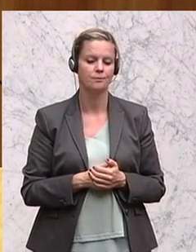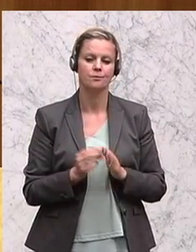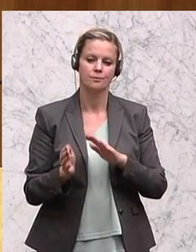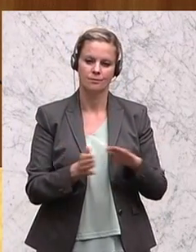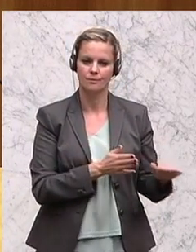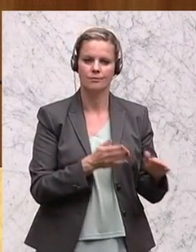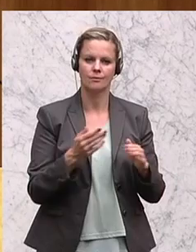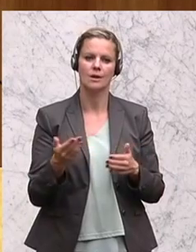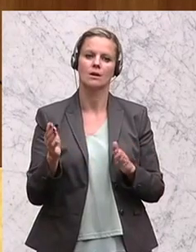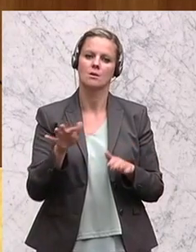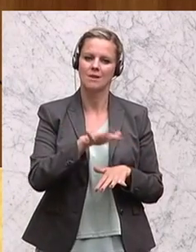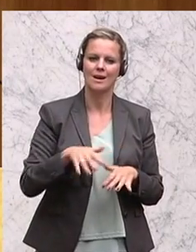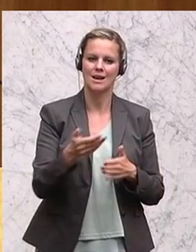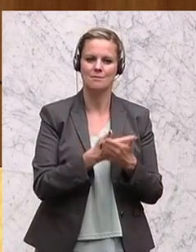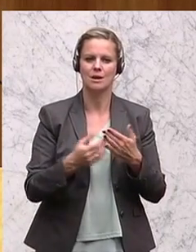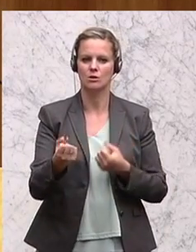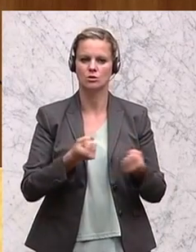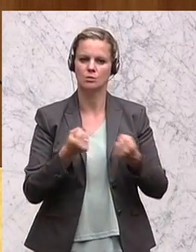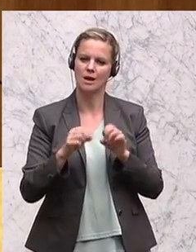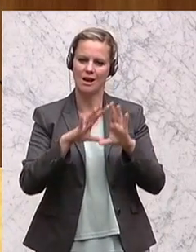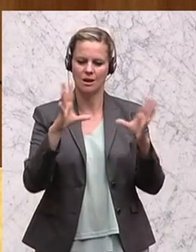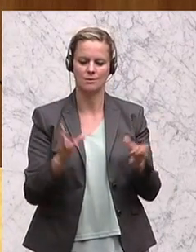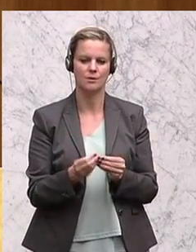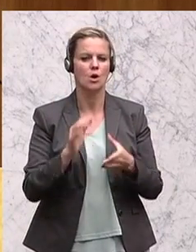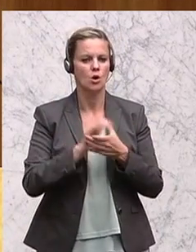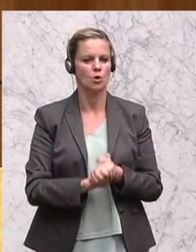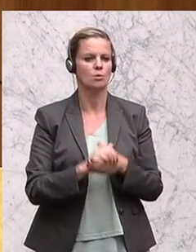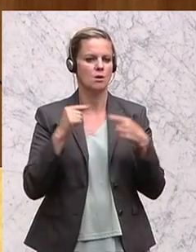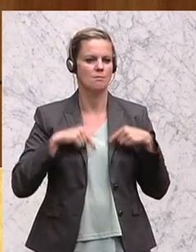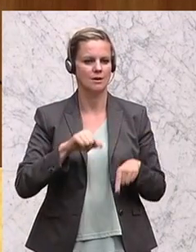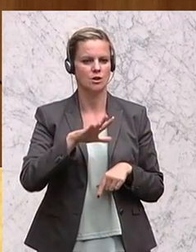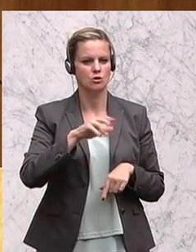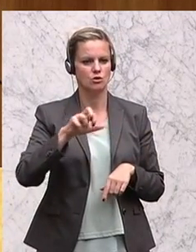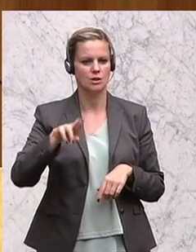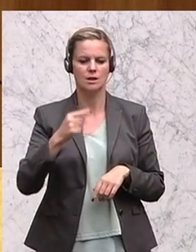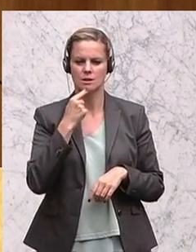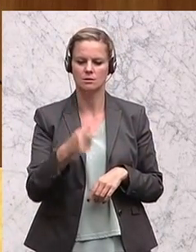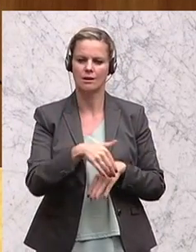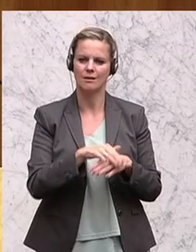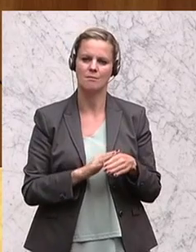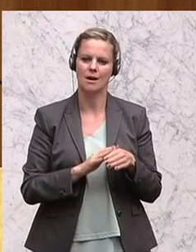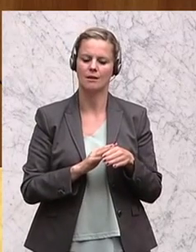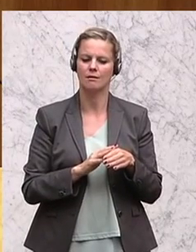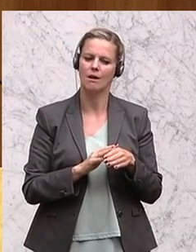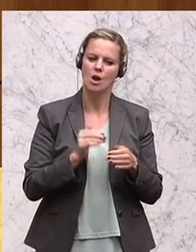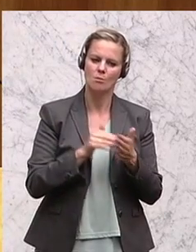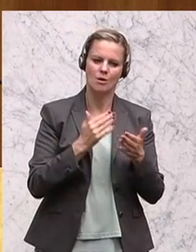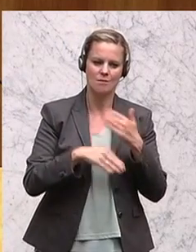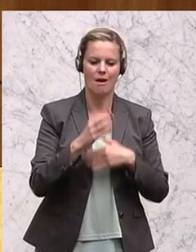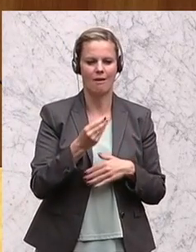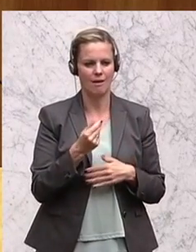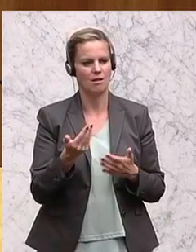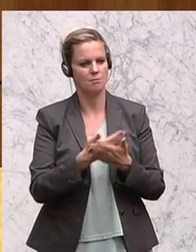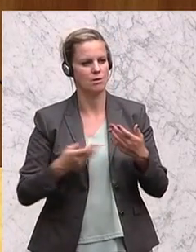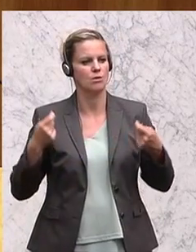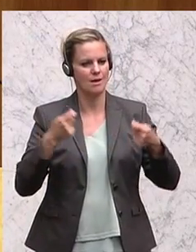Bereich Bildungspolitik generell. Der Klubobmann Schieder hat gemeint, wir brauchen mehr Geld, um in die Bildung zu investieren. Ja,